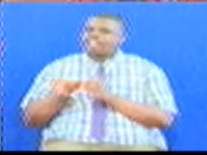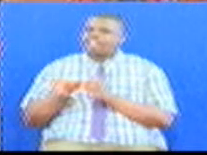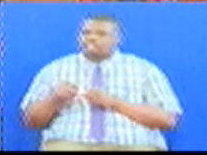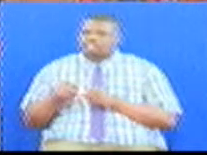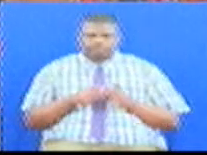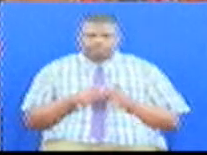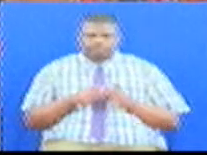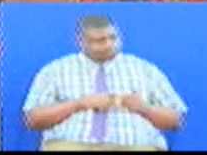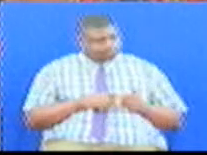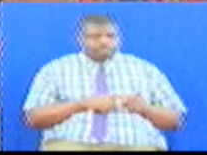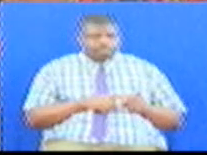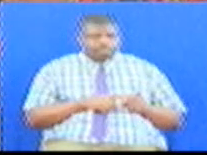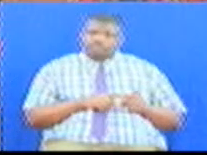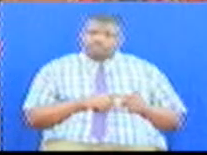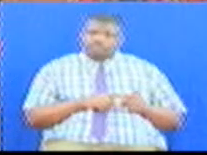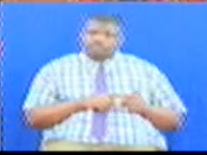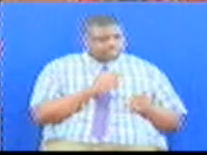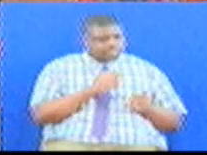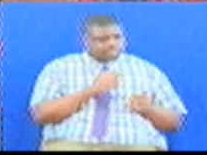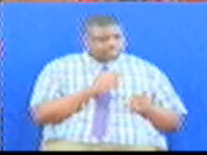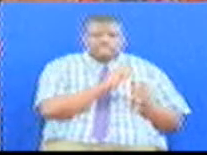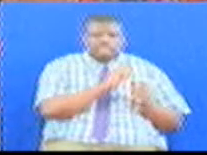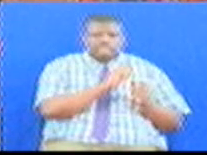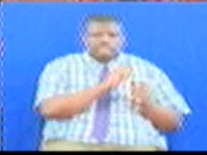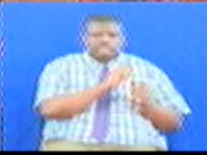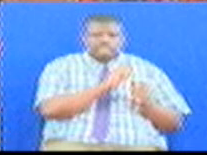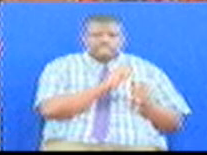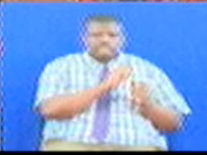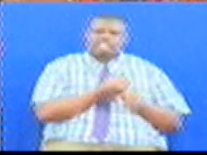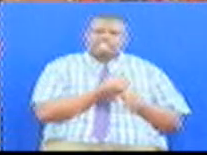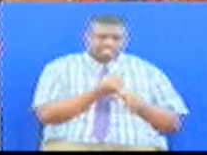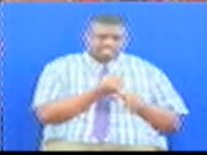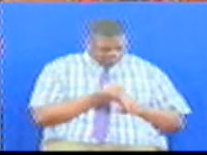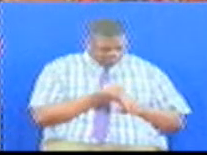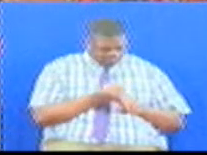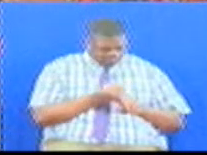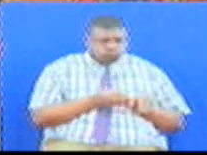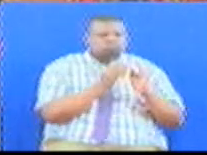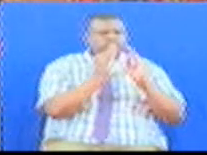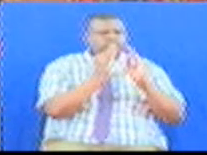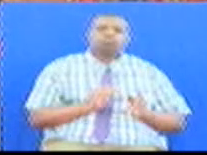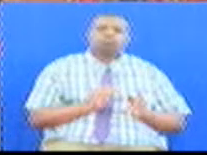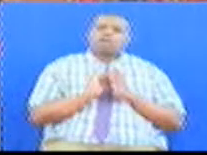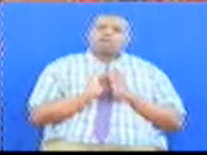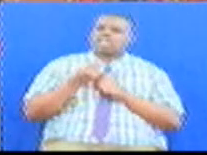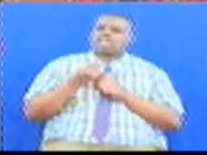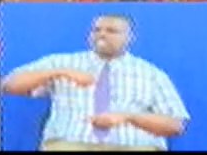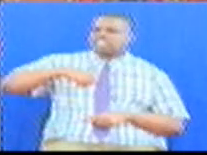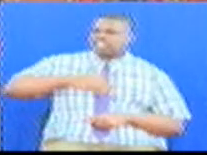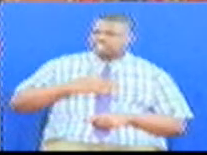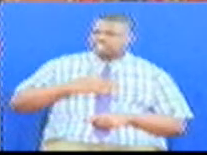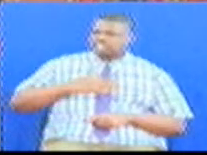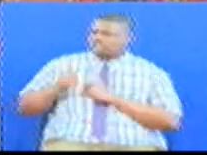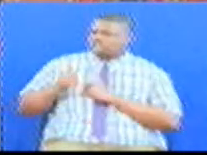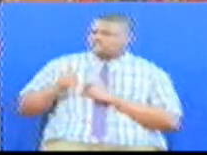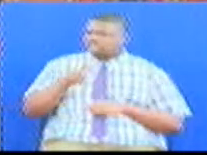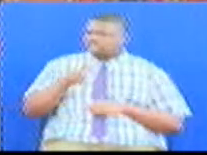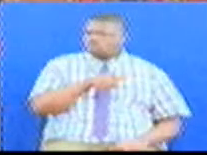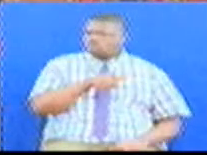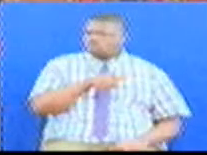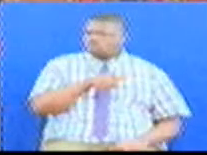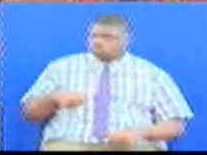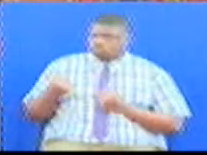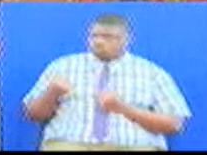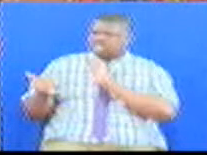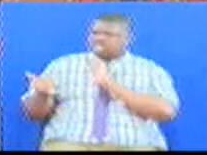revision of any written laws inaenda kufanyika katika mtindo gani, ili sisi kama wawakilishi wa wananchi na kwa mamlaka tumepewa hadhi ya kutunga sheria